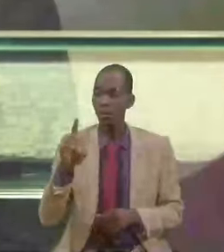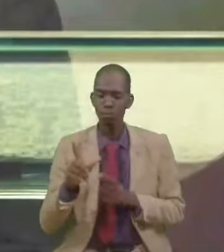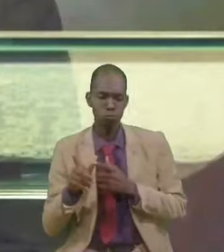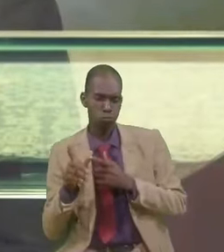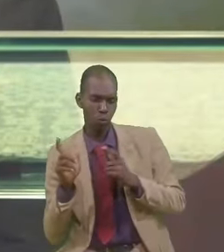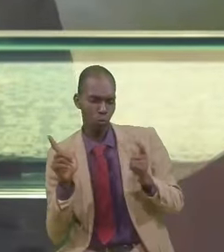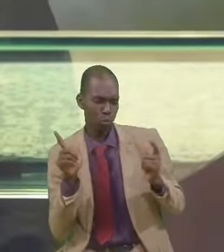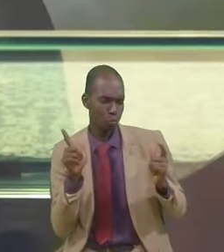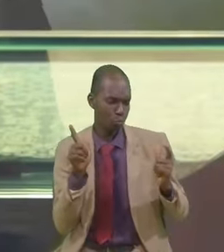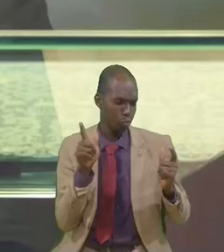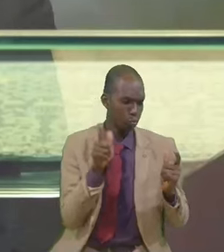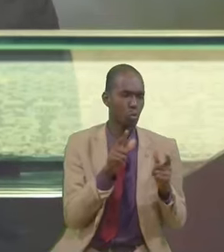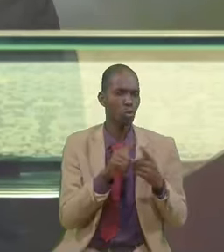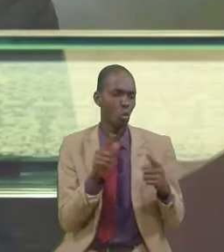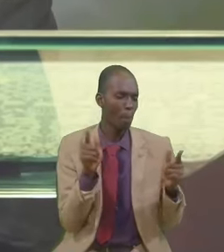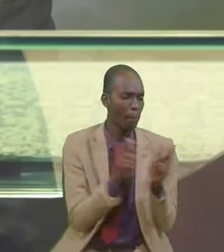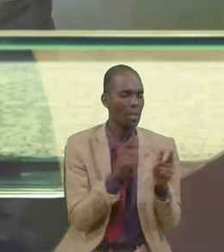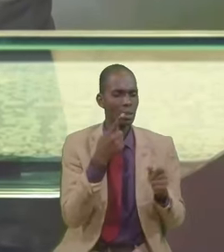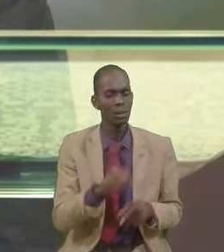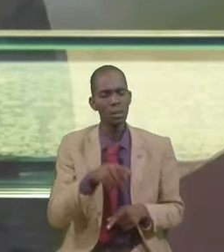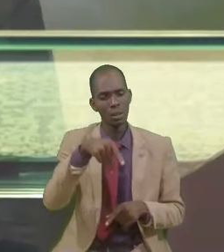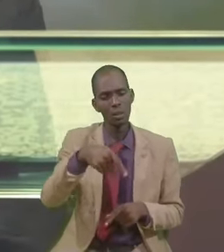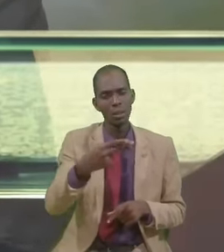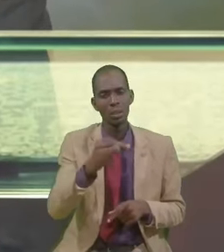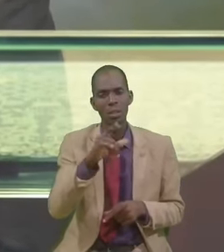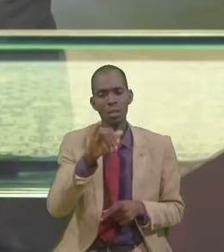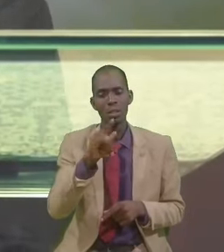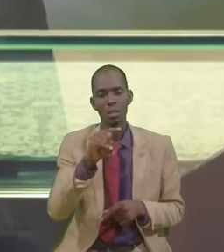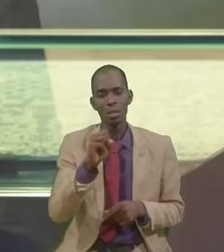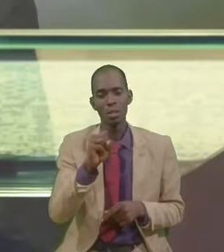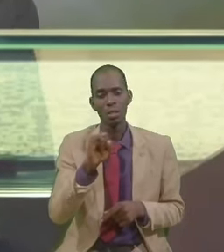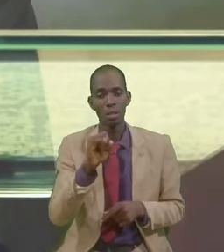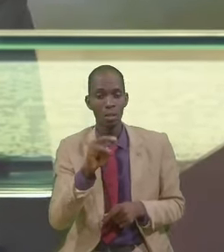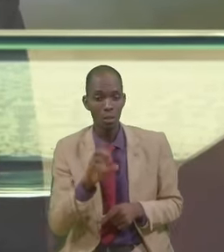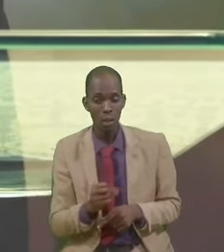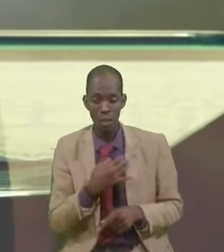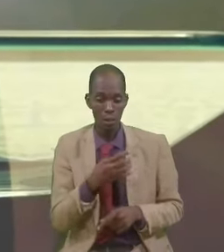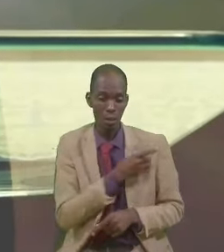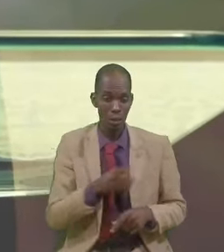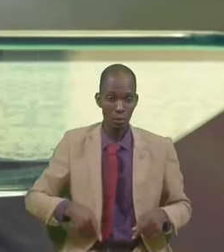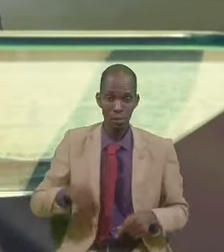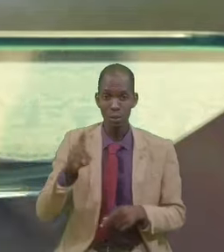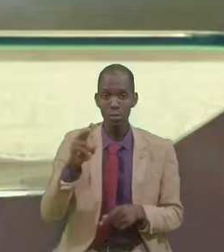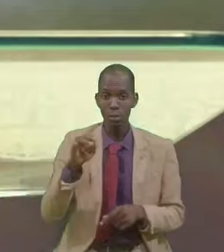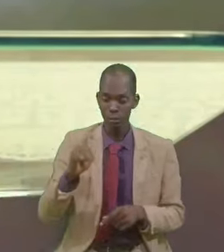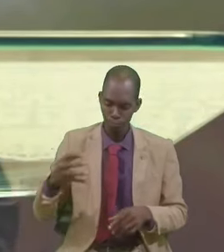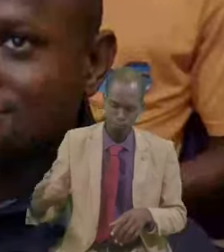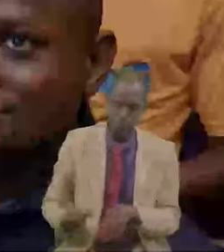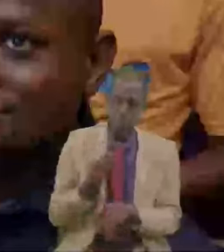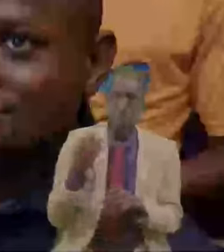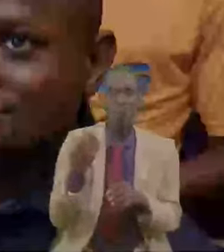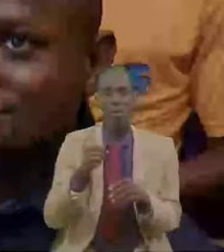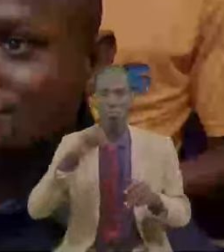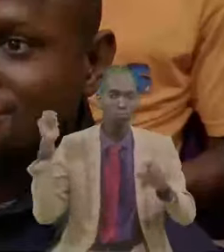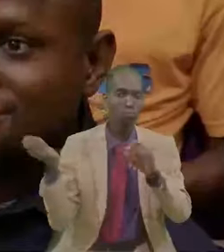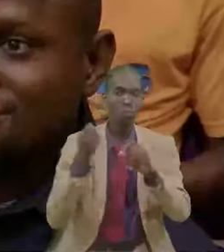Et il courut vers le Philistin. David courut sur le champ de bataille à la rencontre du Philistin. Il mit la main dans